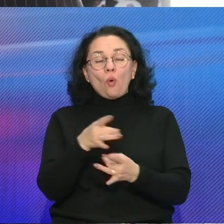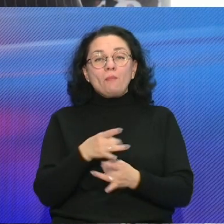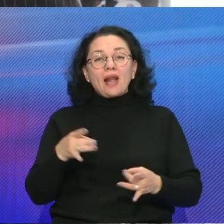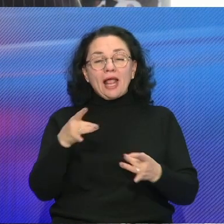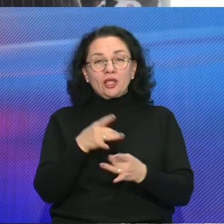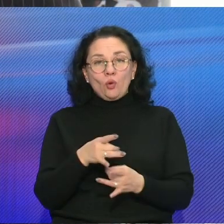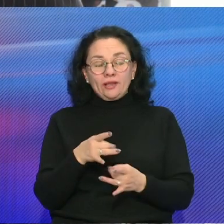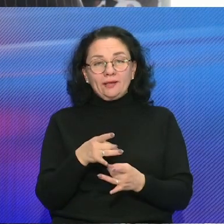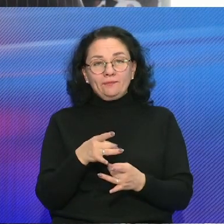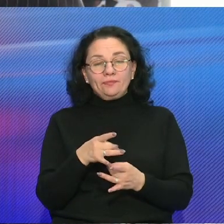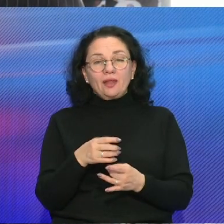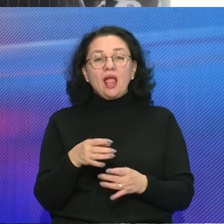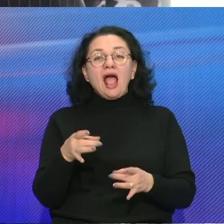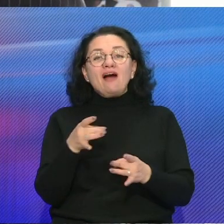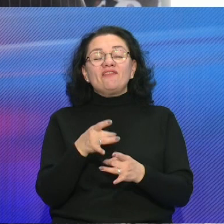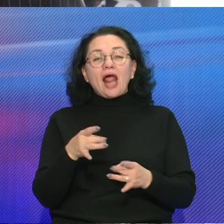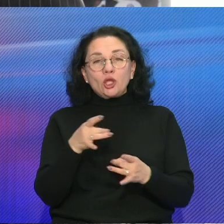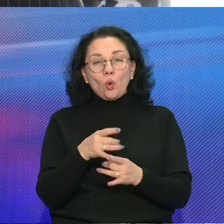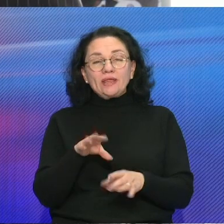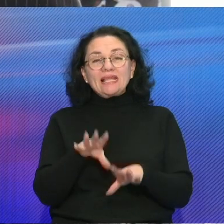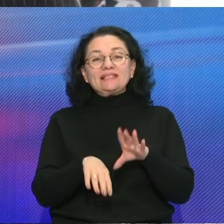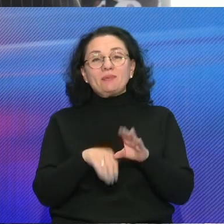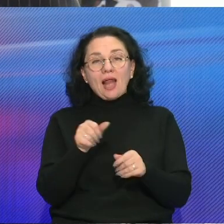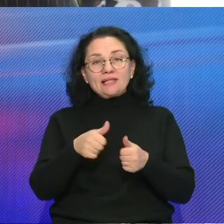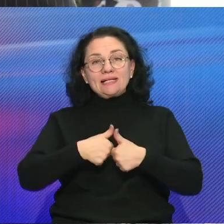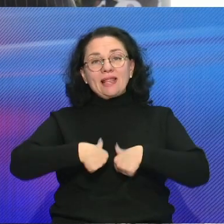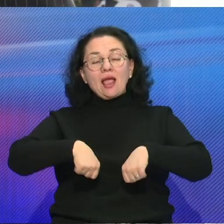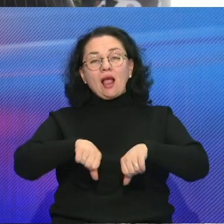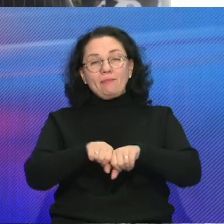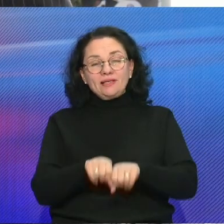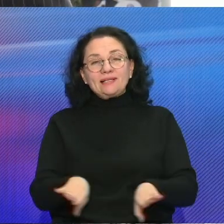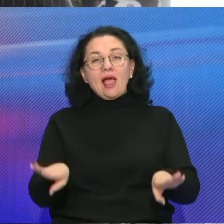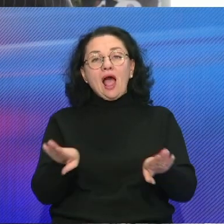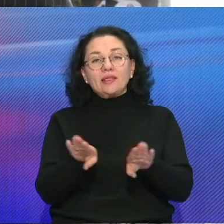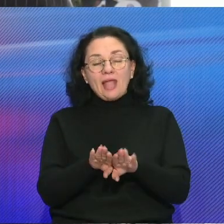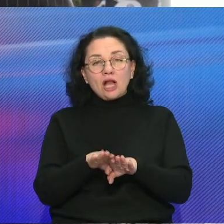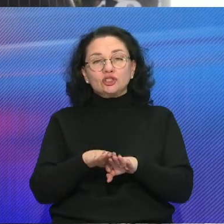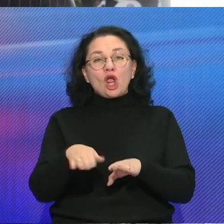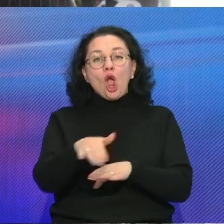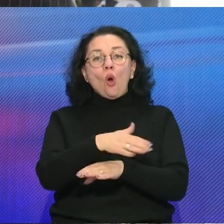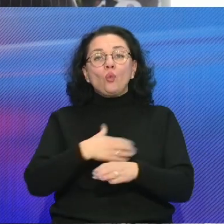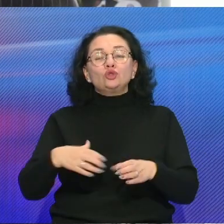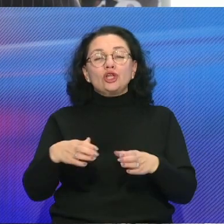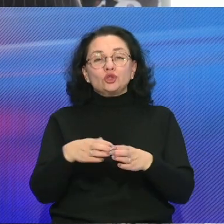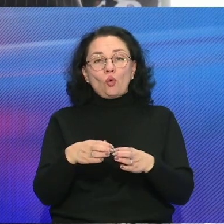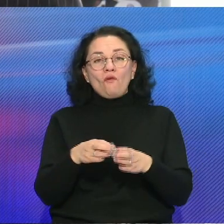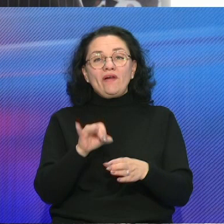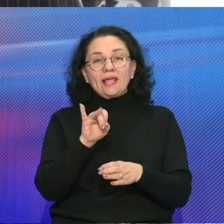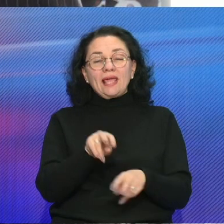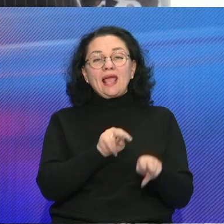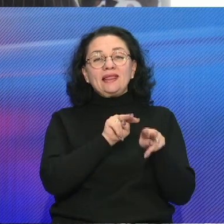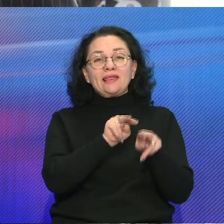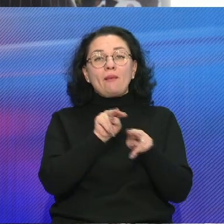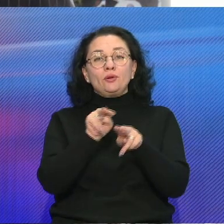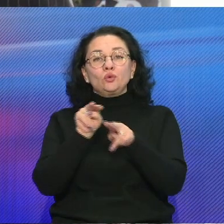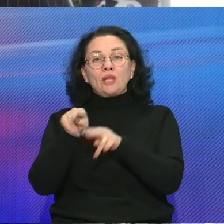в районные избирательные комиссии, а также участковые избирательные комиссии и наблюдатели. Ну и